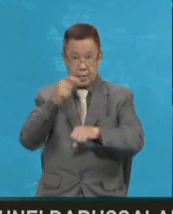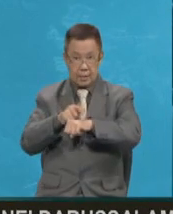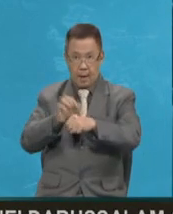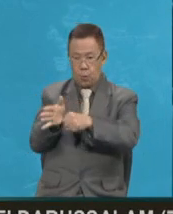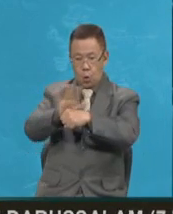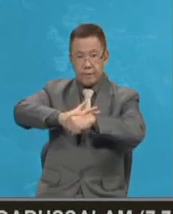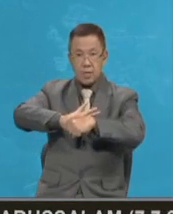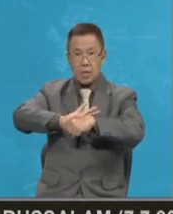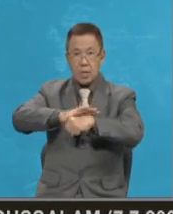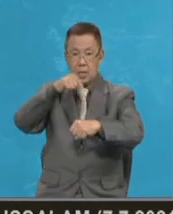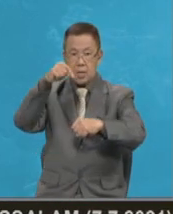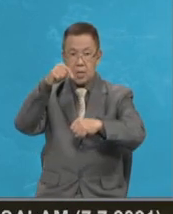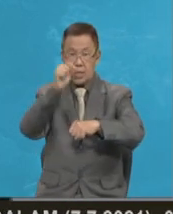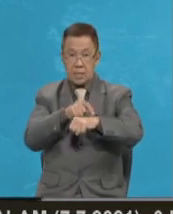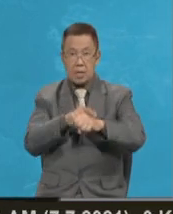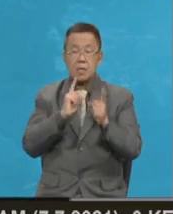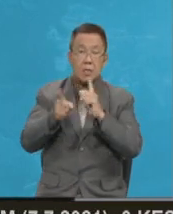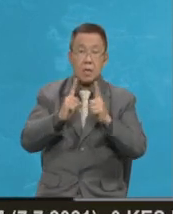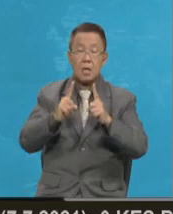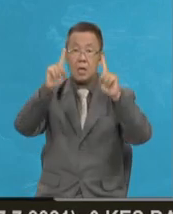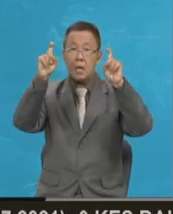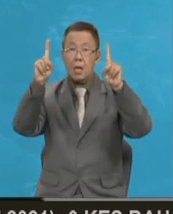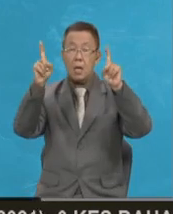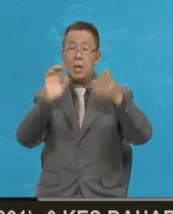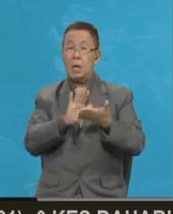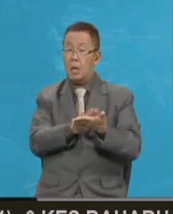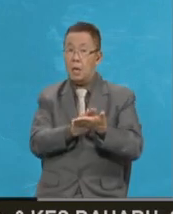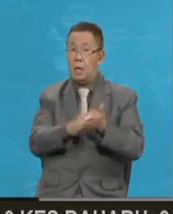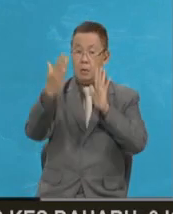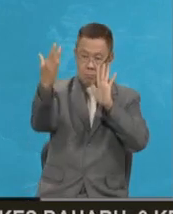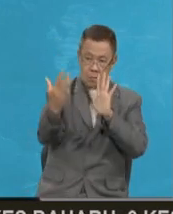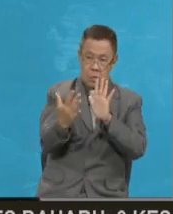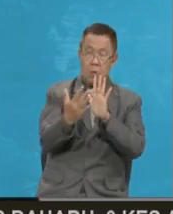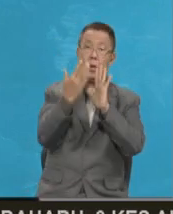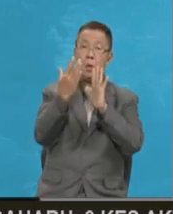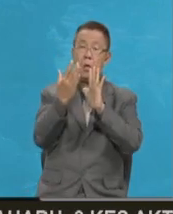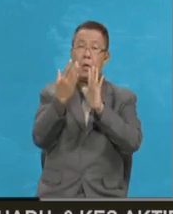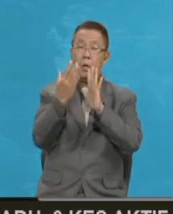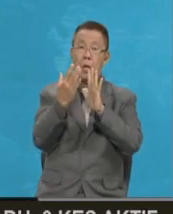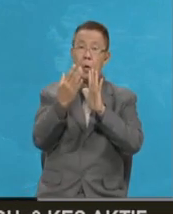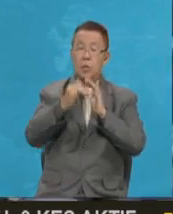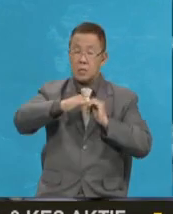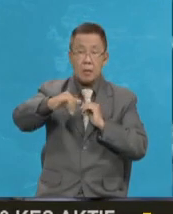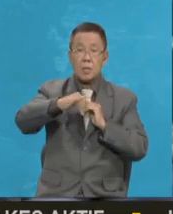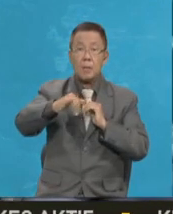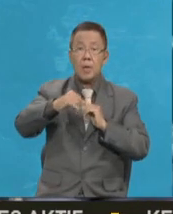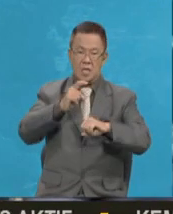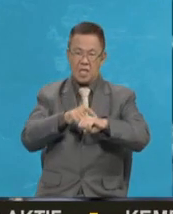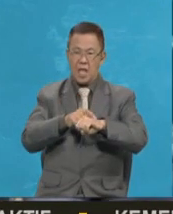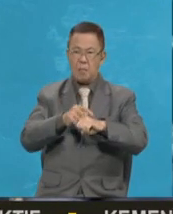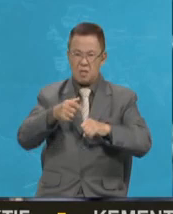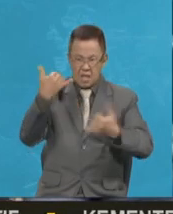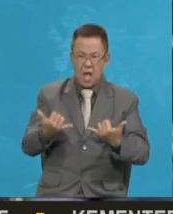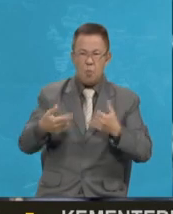combining tim dalam ucap Tama kedua bertajuk peranan institusi dalam menemani kesejahtraan dan keamanan serantau semasa